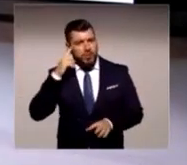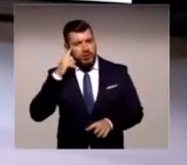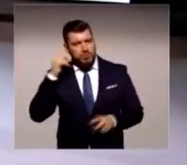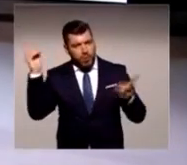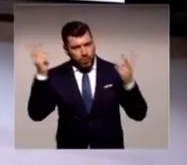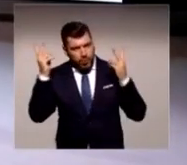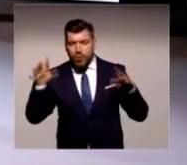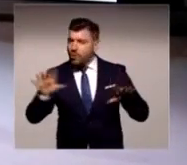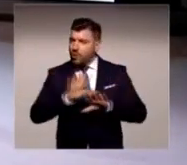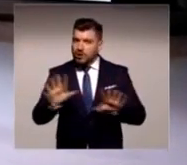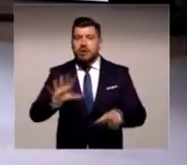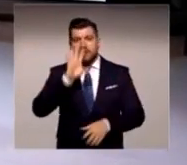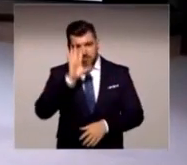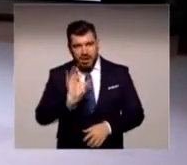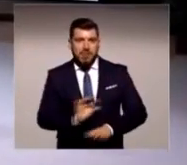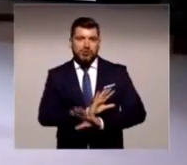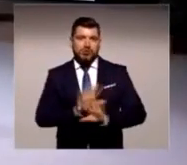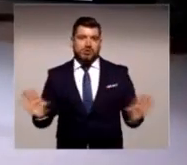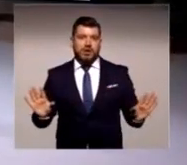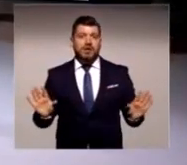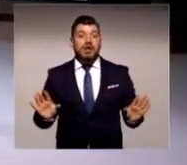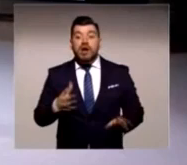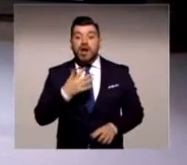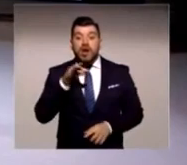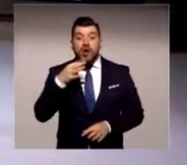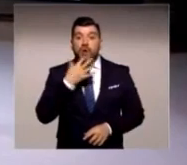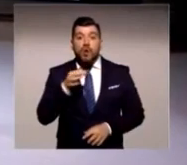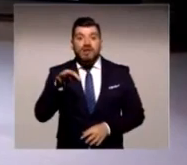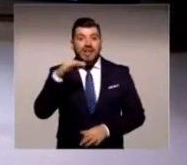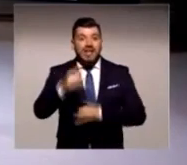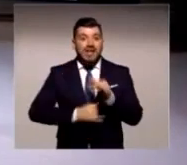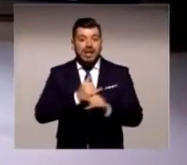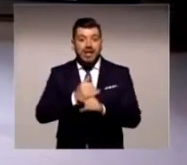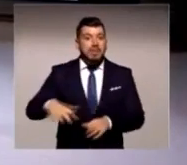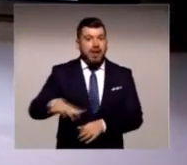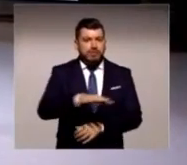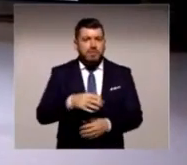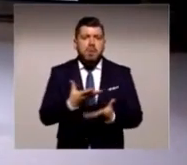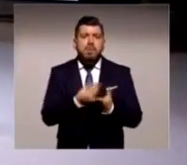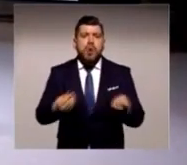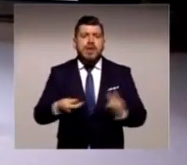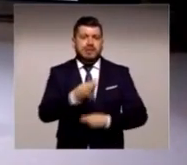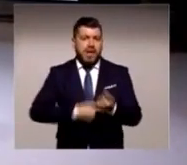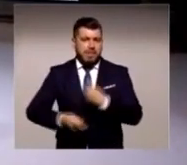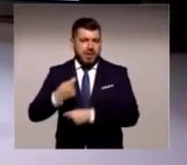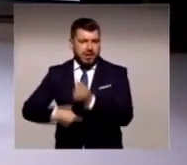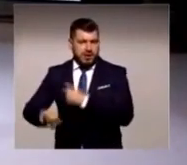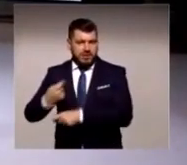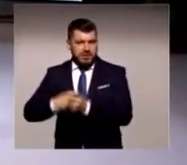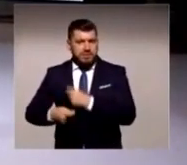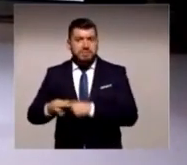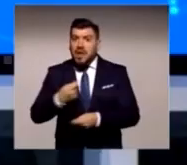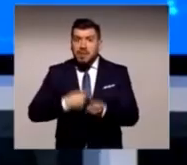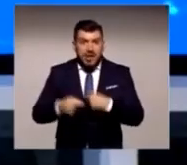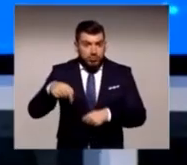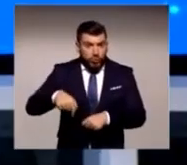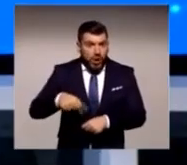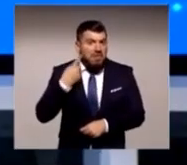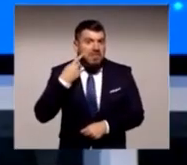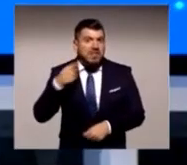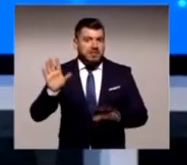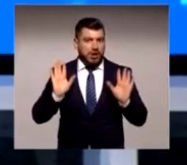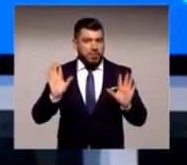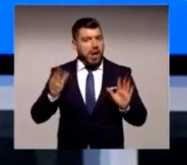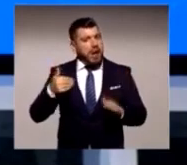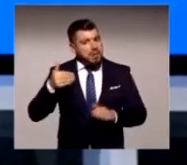Πρόεδρε, μια ιστορική ημέρα γιατί πάνω σε αυτή την πλατφόρμα. Πολλές επιχειρήσεις που σήμερα δεν ξέρουμε ποιες είναι, αλλά που μετά από μερικά